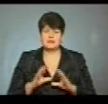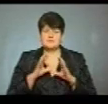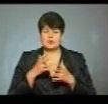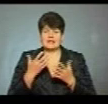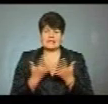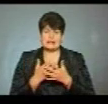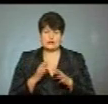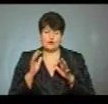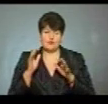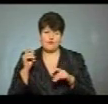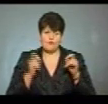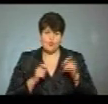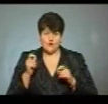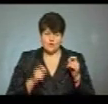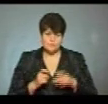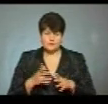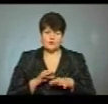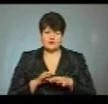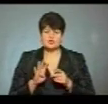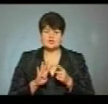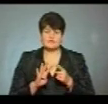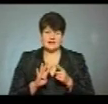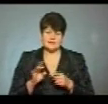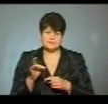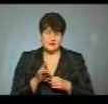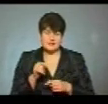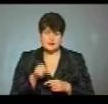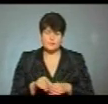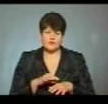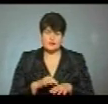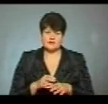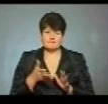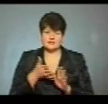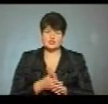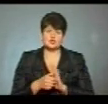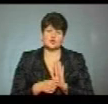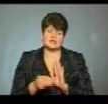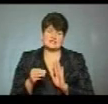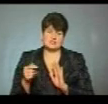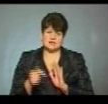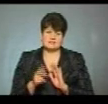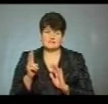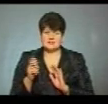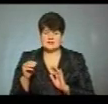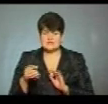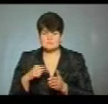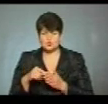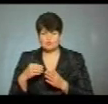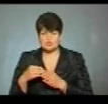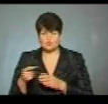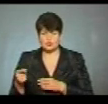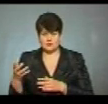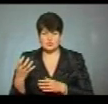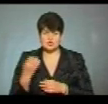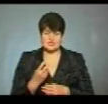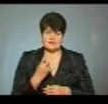Міжнародний кінофорум «Кінохвиля» в Тернополі проводять 4-те. Цьогоріч на його проведення витратили 600 тисяч гривень. 200 тисяч з міського бюджету Тернополя,